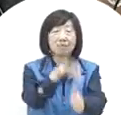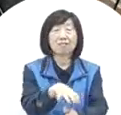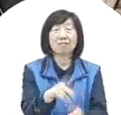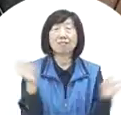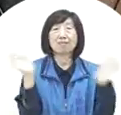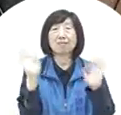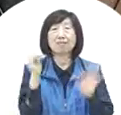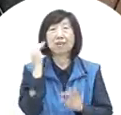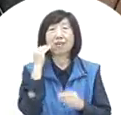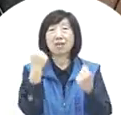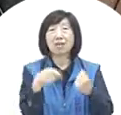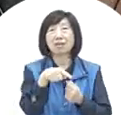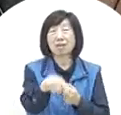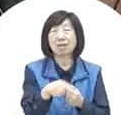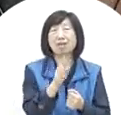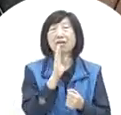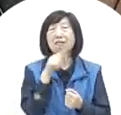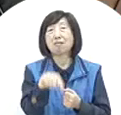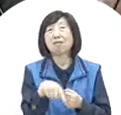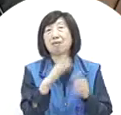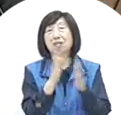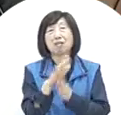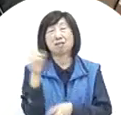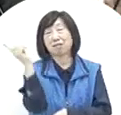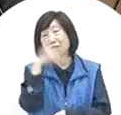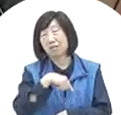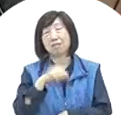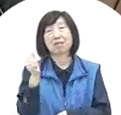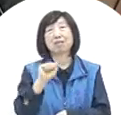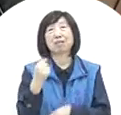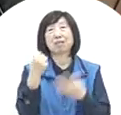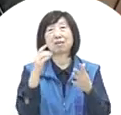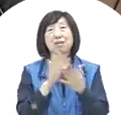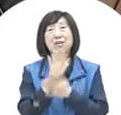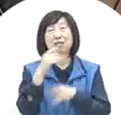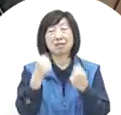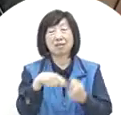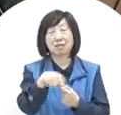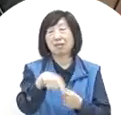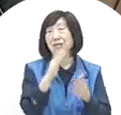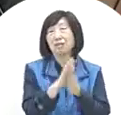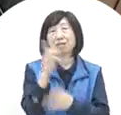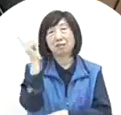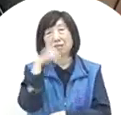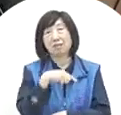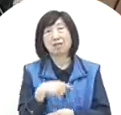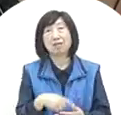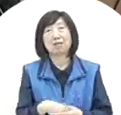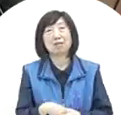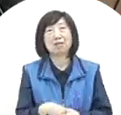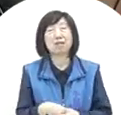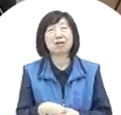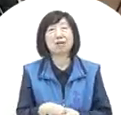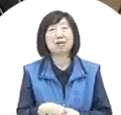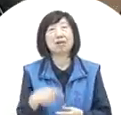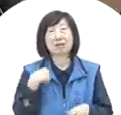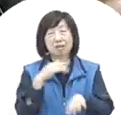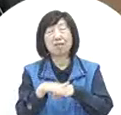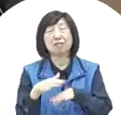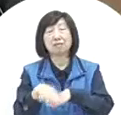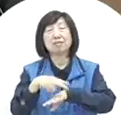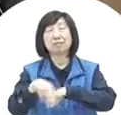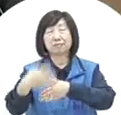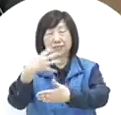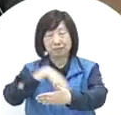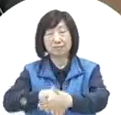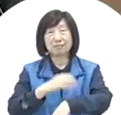底下踢骹球是袂使的呢，未来是袂当底下踢骹球的呢。 没加油要啦，不会啦， 我们会纳入的，因为